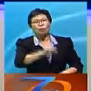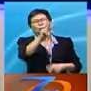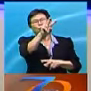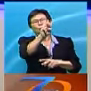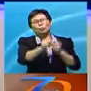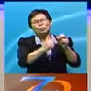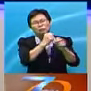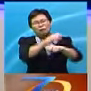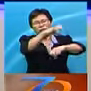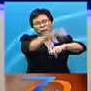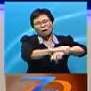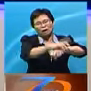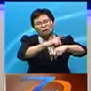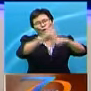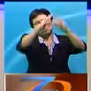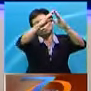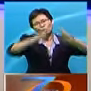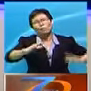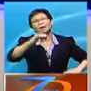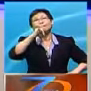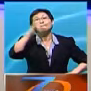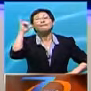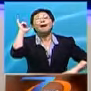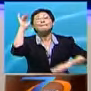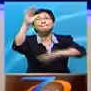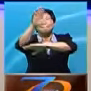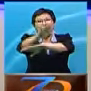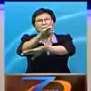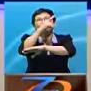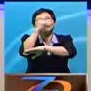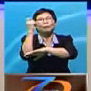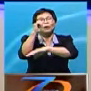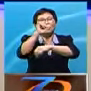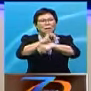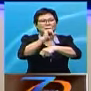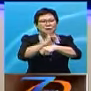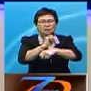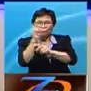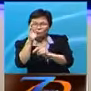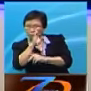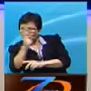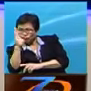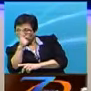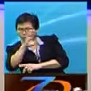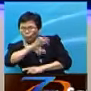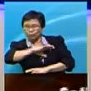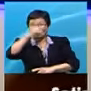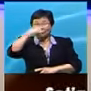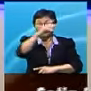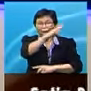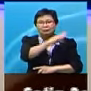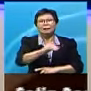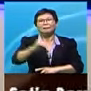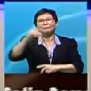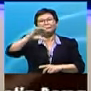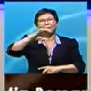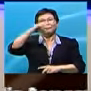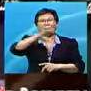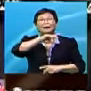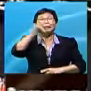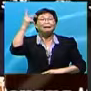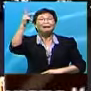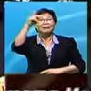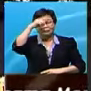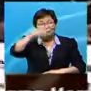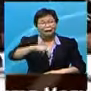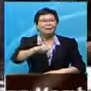20-an itu ditahan di rumahnya petang semalam hasil kerjasama unit risikan Polis Kelantan dan Thailand. Jelas Datuk Dr. Abdul Rahman,